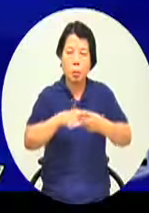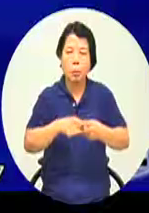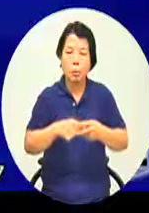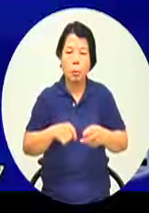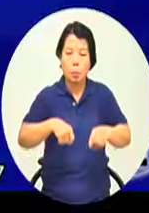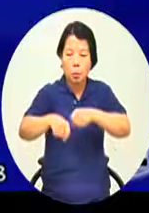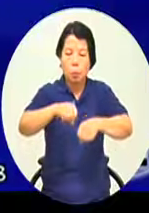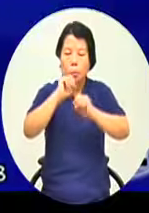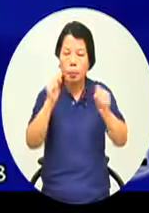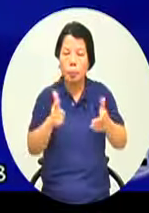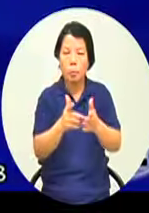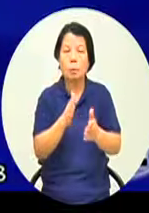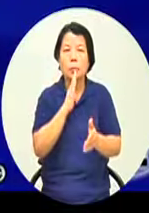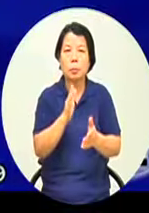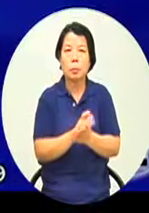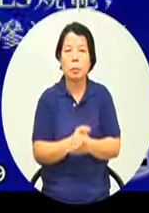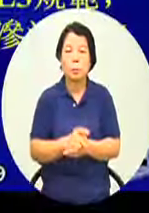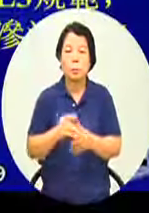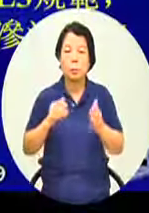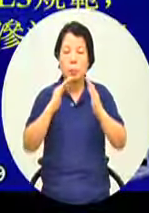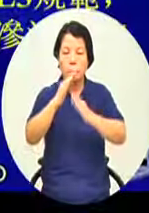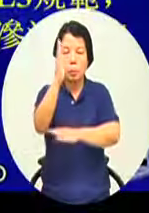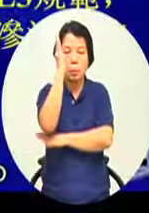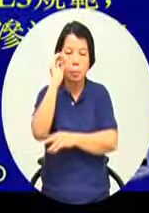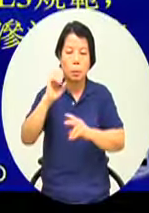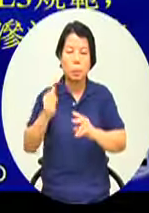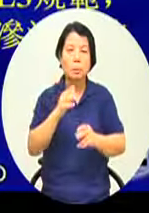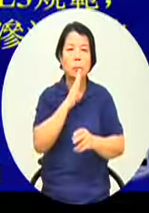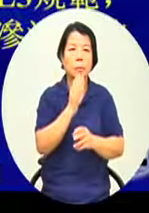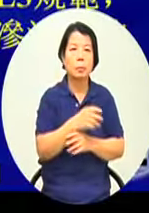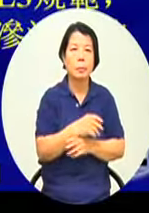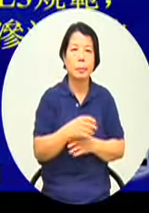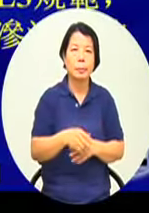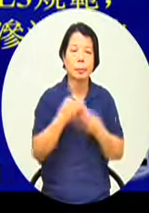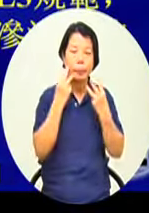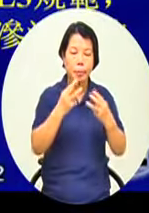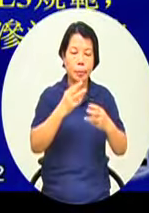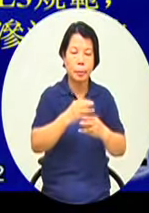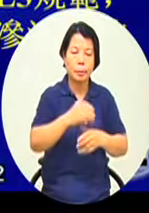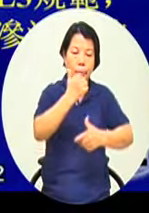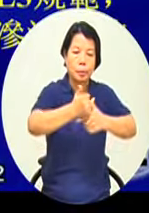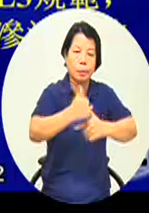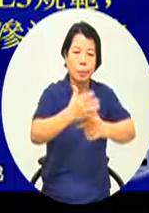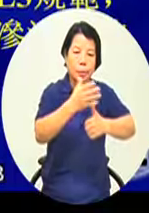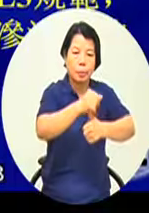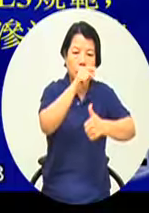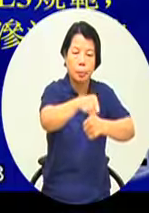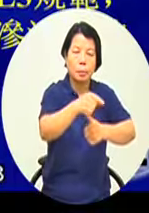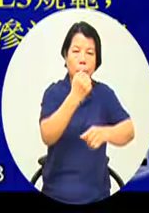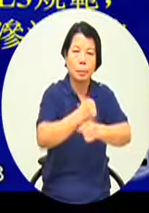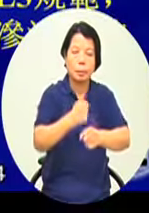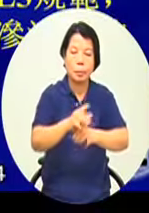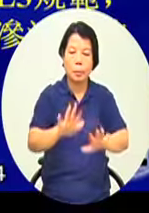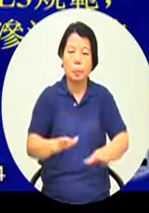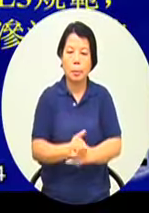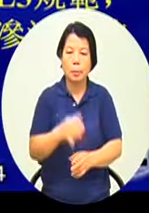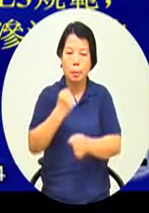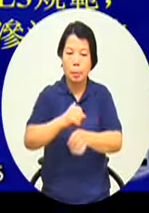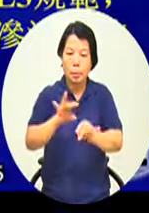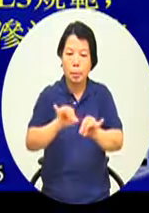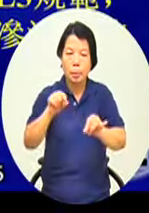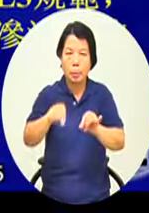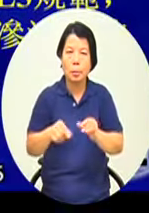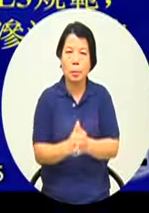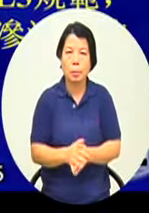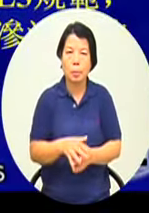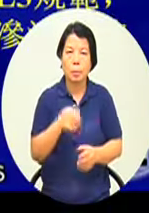的，是营建署的工程，大概让大家分享一下这个。那这个造土的防水毯呢，是由